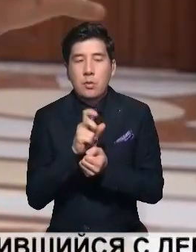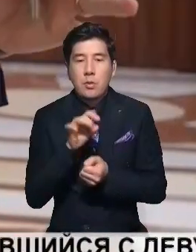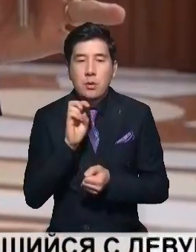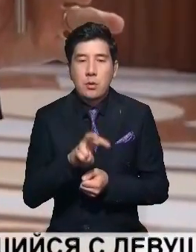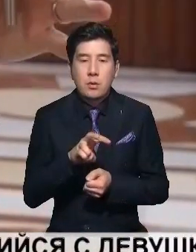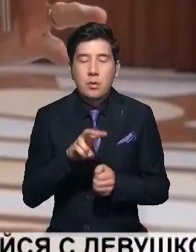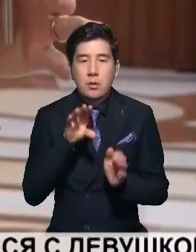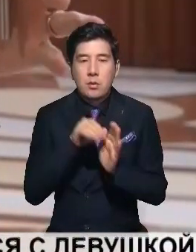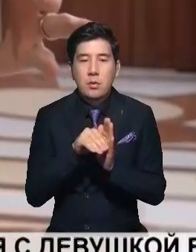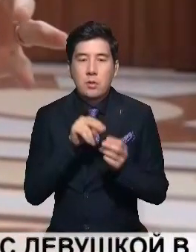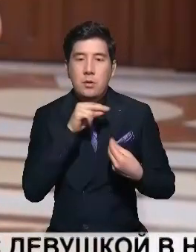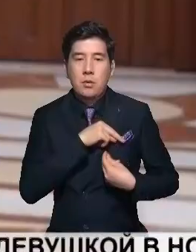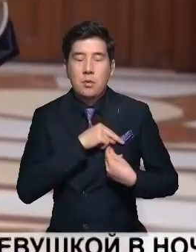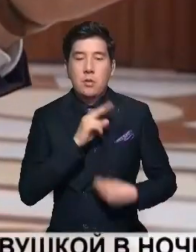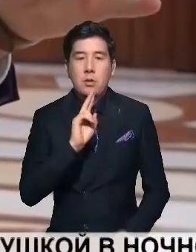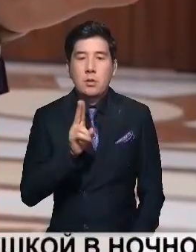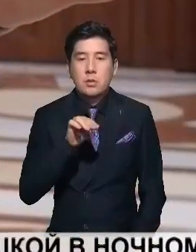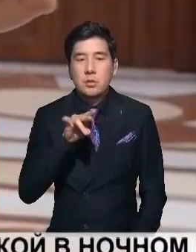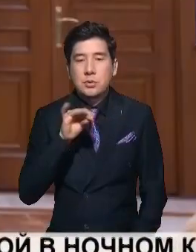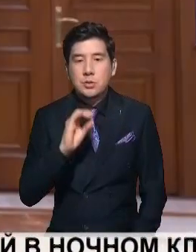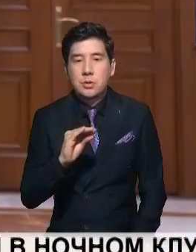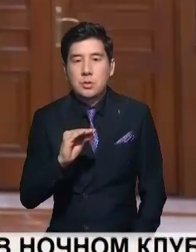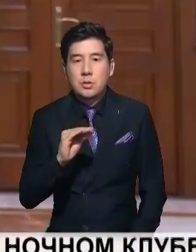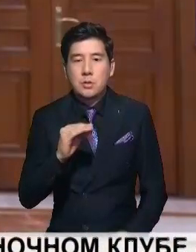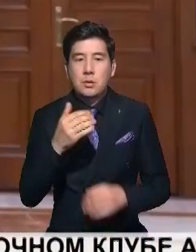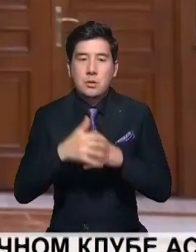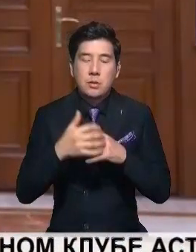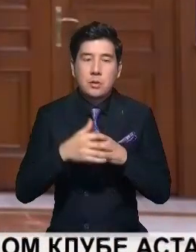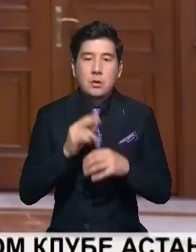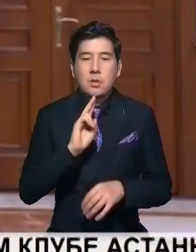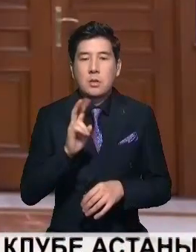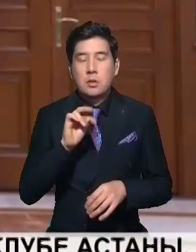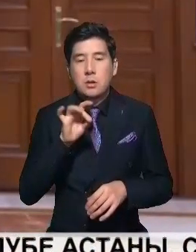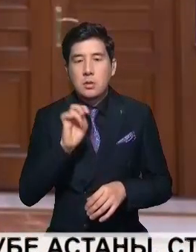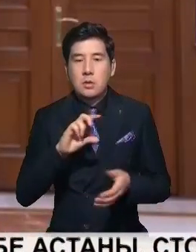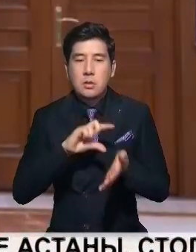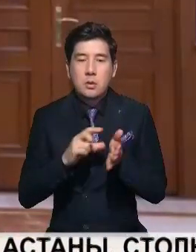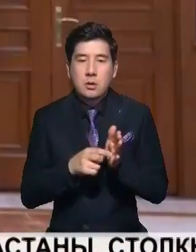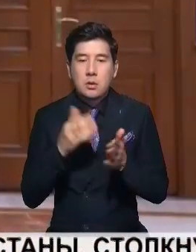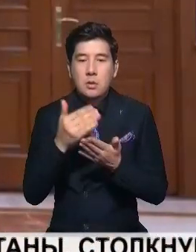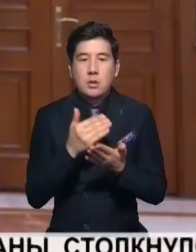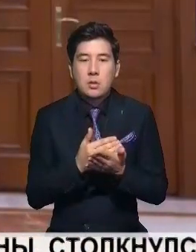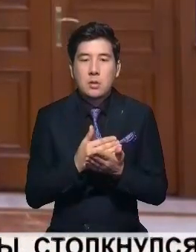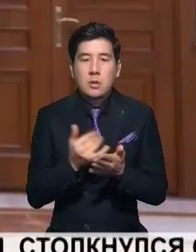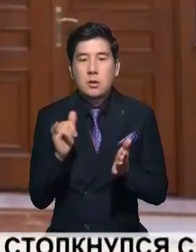тесно сотрудничаем с КТЖ в разработке локомотивов среднего класса. Страна извлекает выгоду из своего уникального расположения.